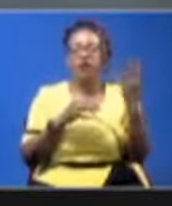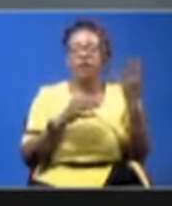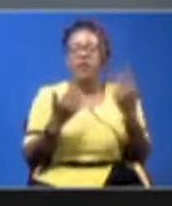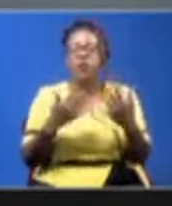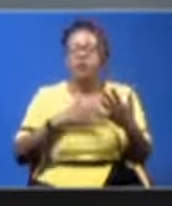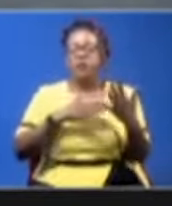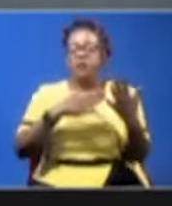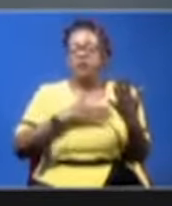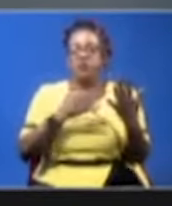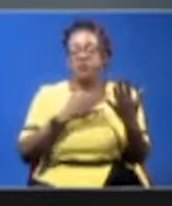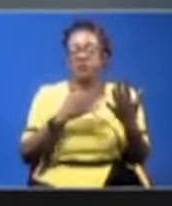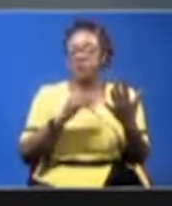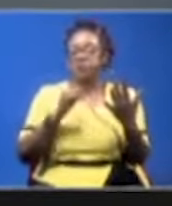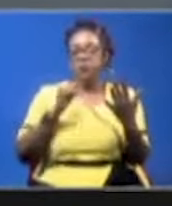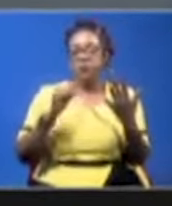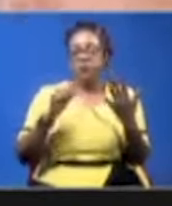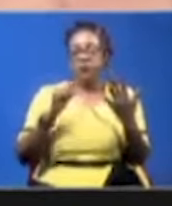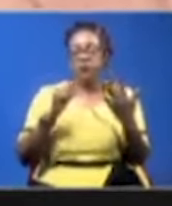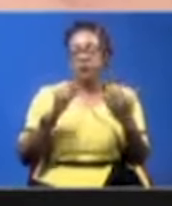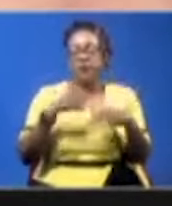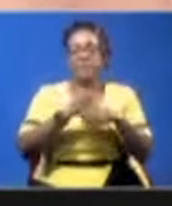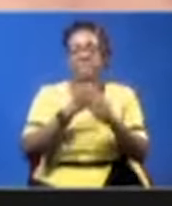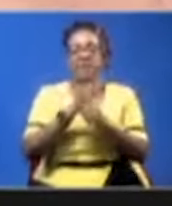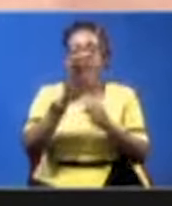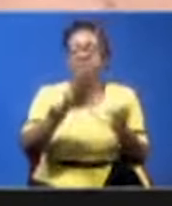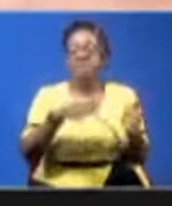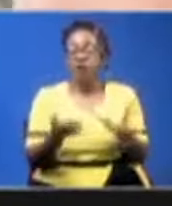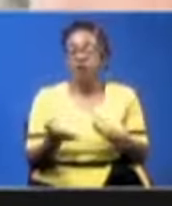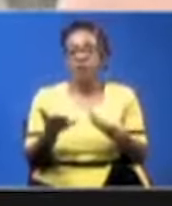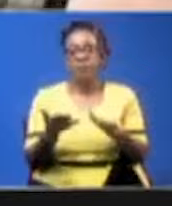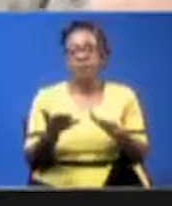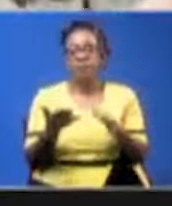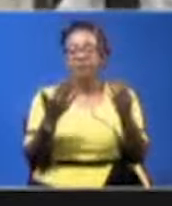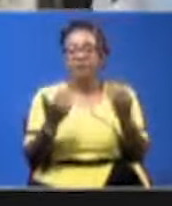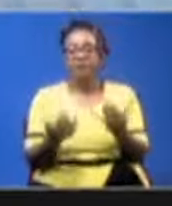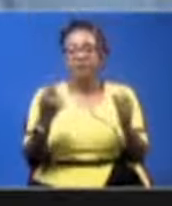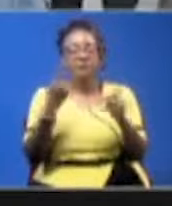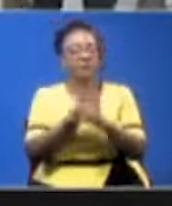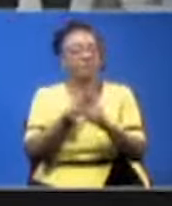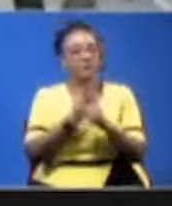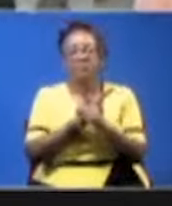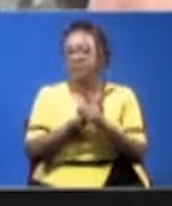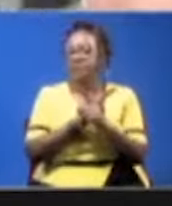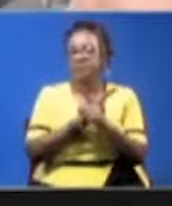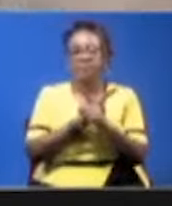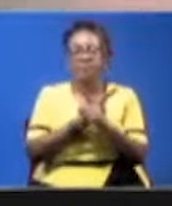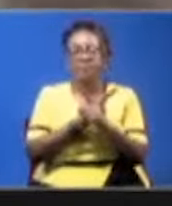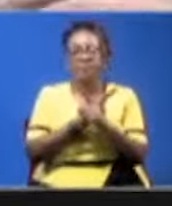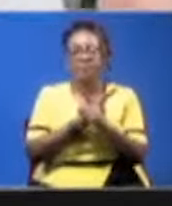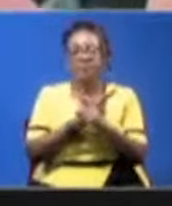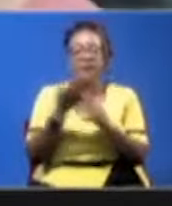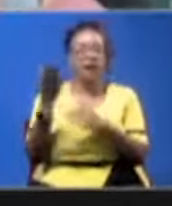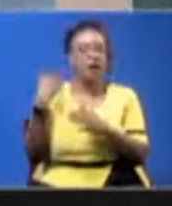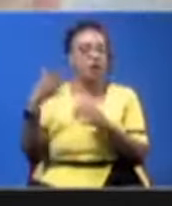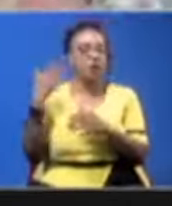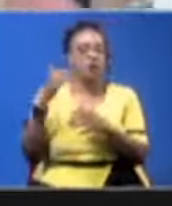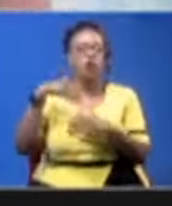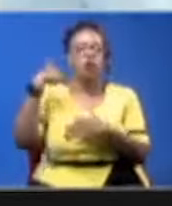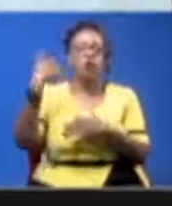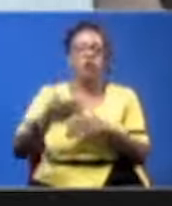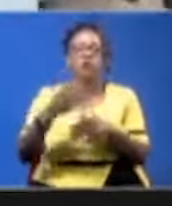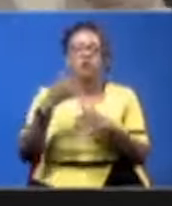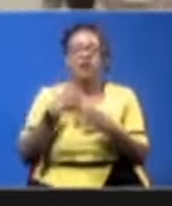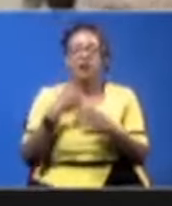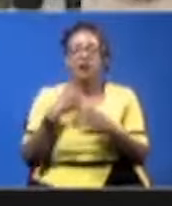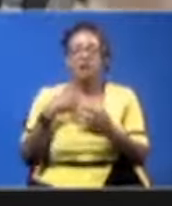ndio imeshangia kwenda kuanguka. Mashindano iko tofauti sasa hivi. Ni mashindano iko distance ni ndefu. Zamani walikuwa watu wakizunguka power